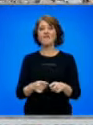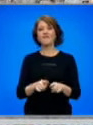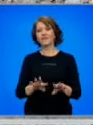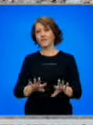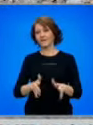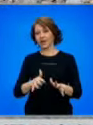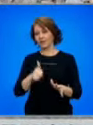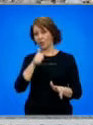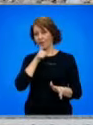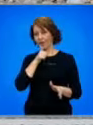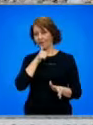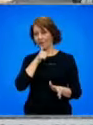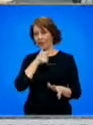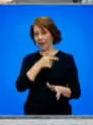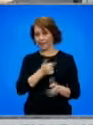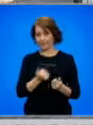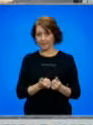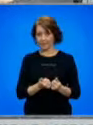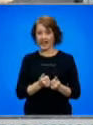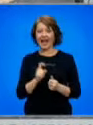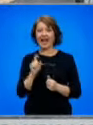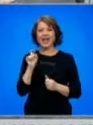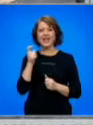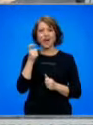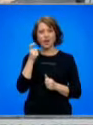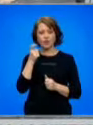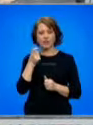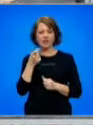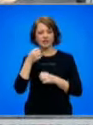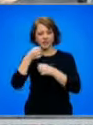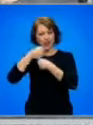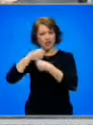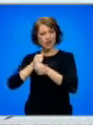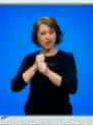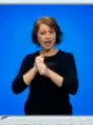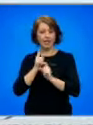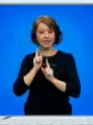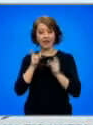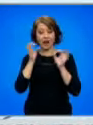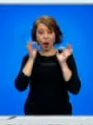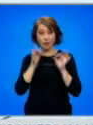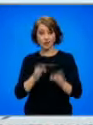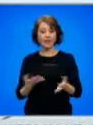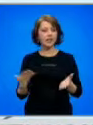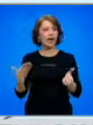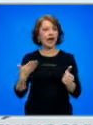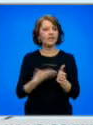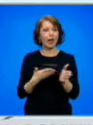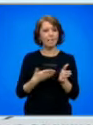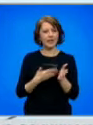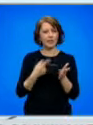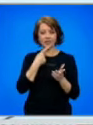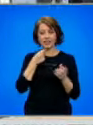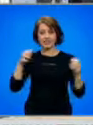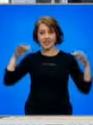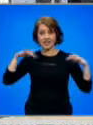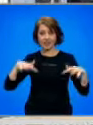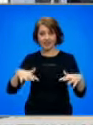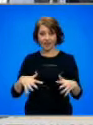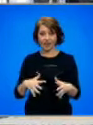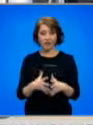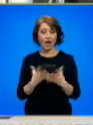бъдат водоснабдени. Геолози и инженер-конструктори трябва да установят причините за активизирането на свлачищните процеси и как